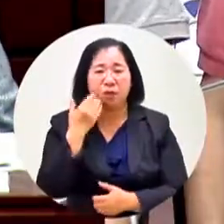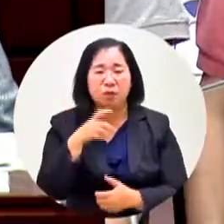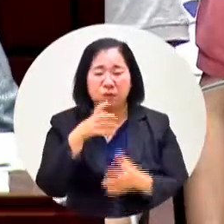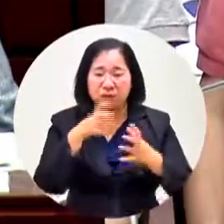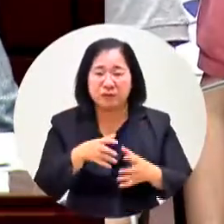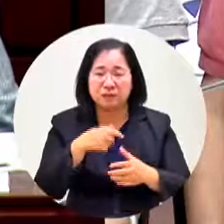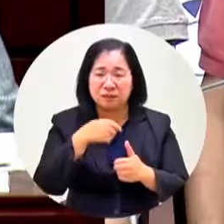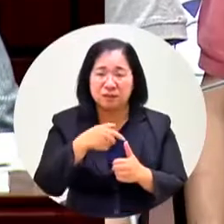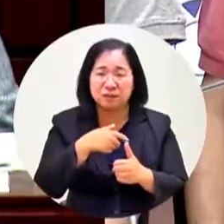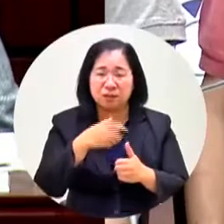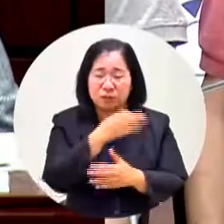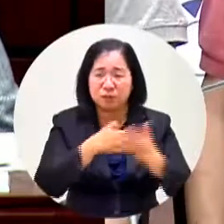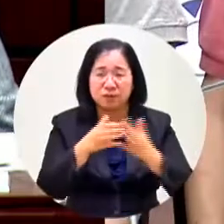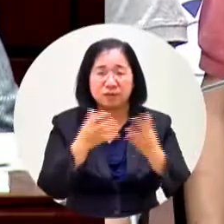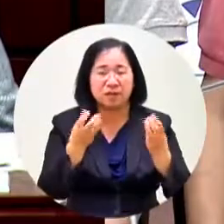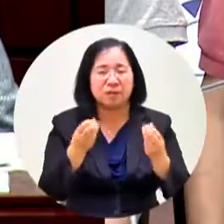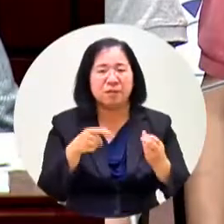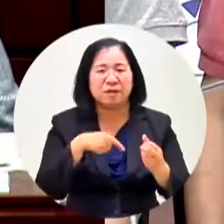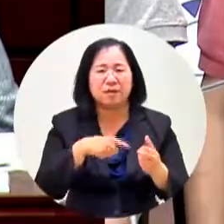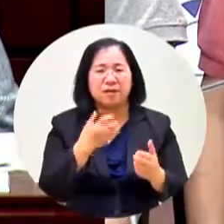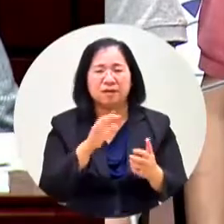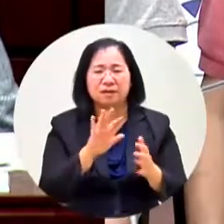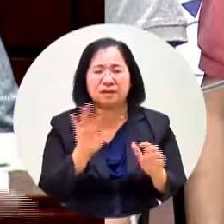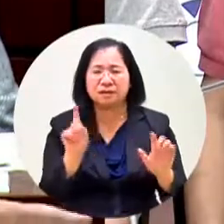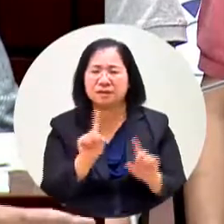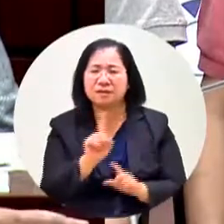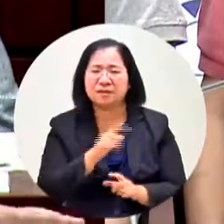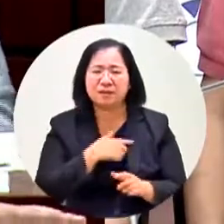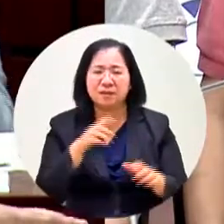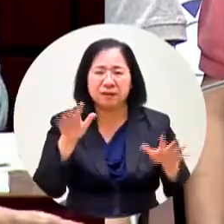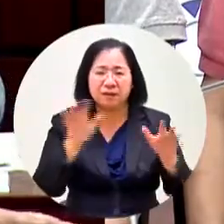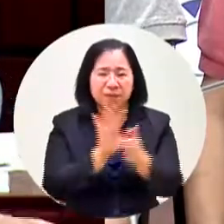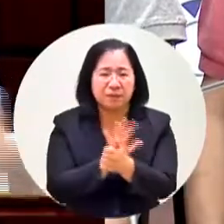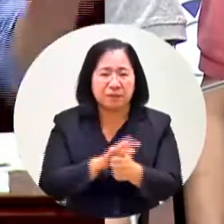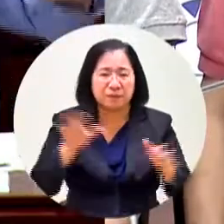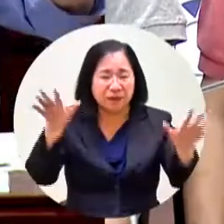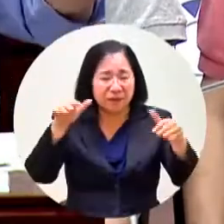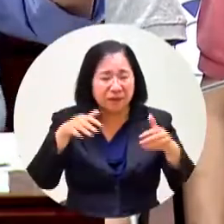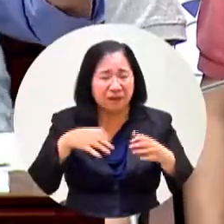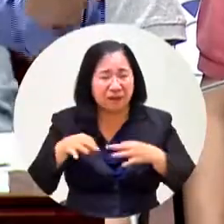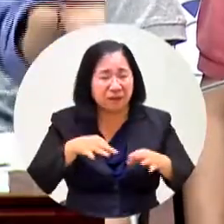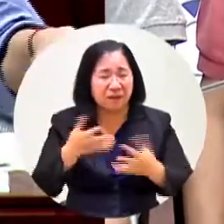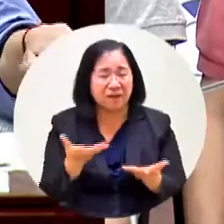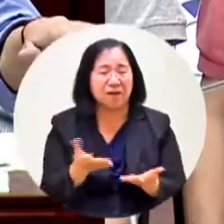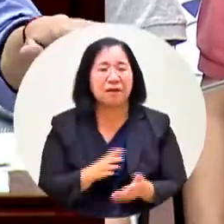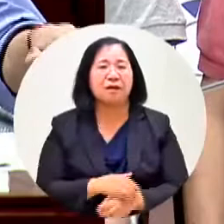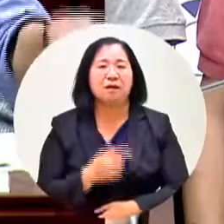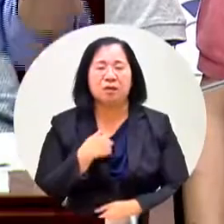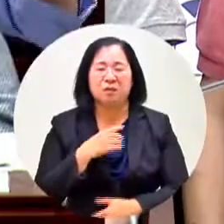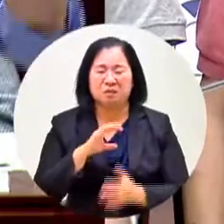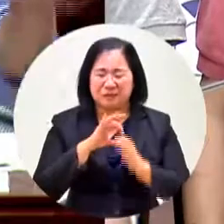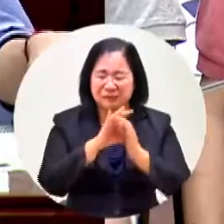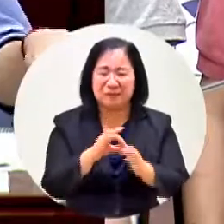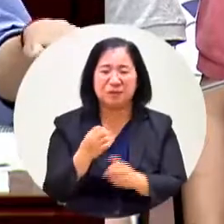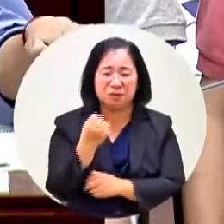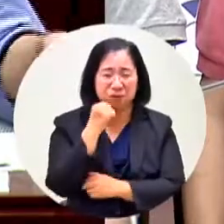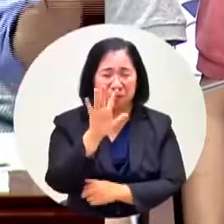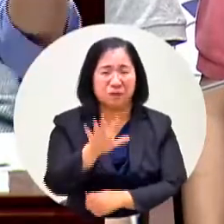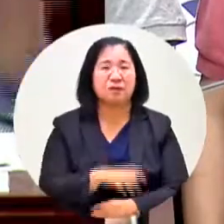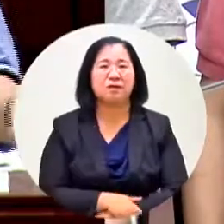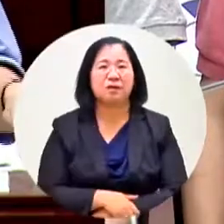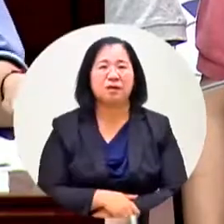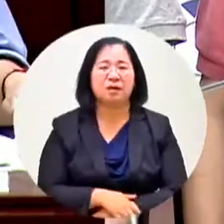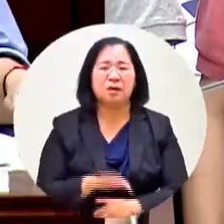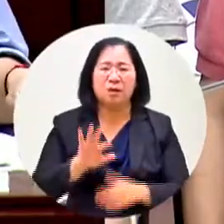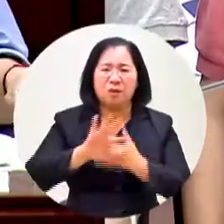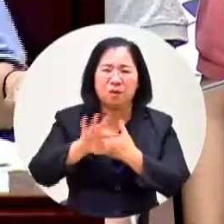回到新加坡就读中英文双语，如果我们高雄市没有这个，我们怎么招商引资？所以我跟各位议员报告，市政府